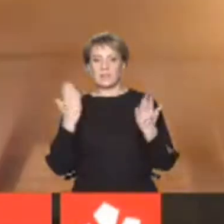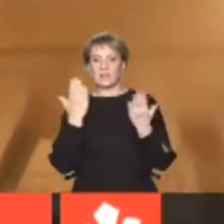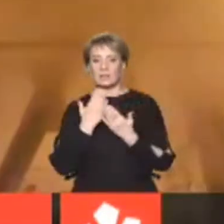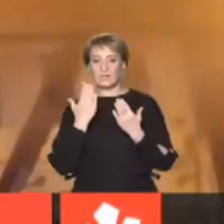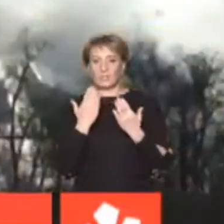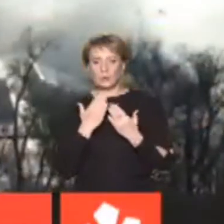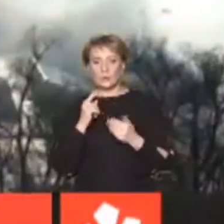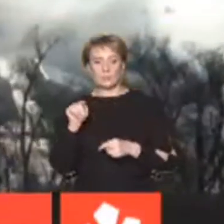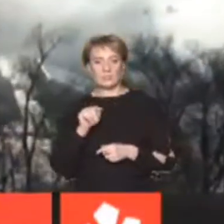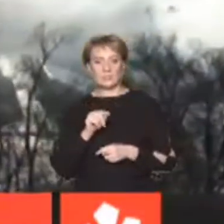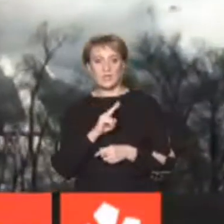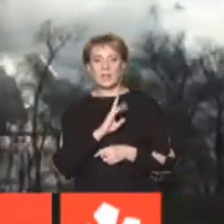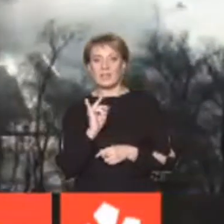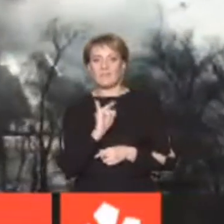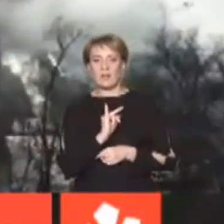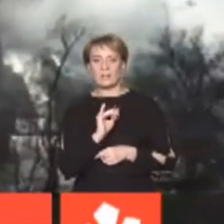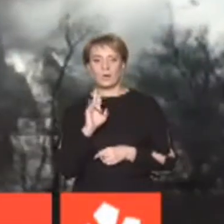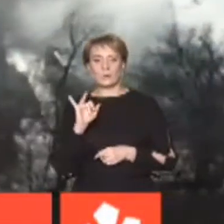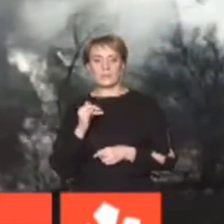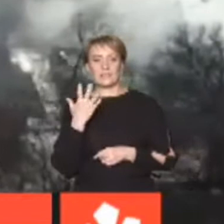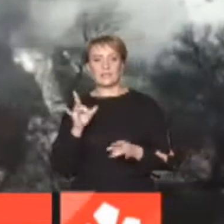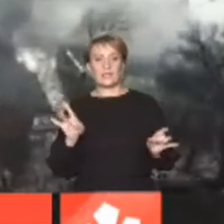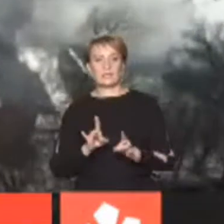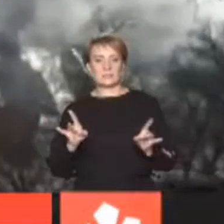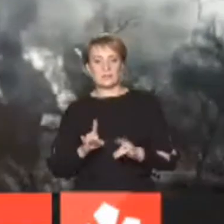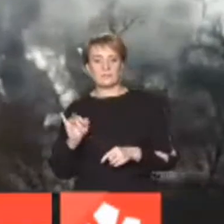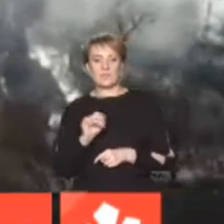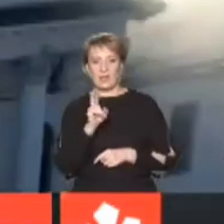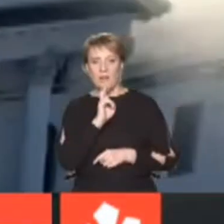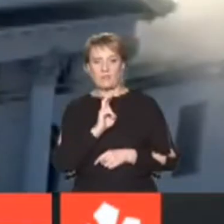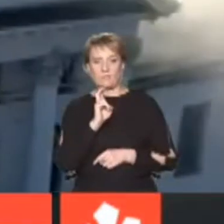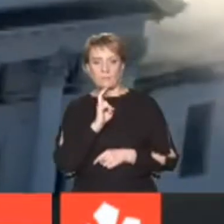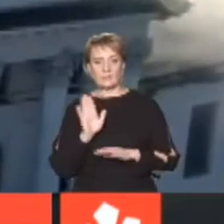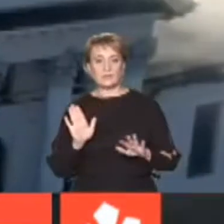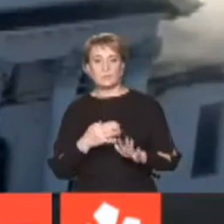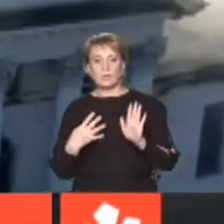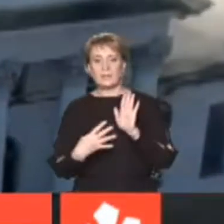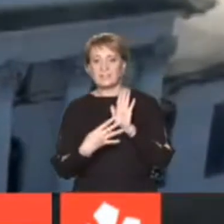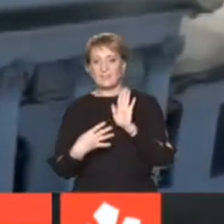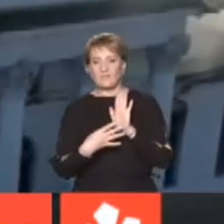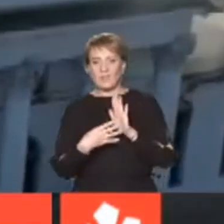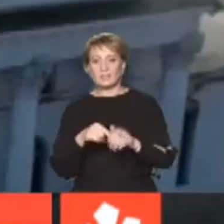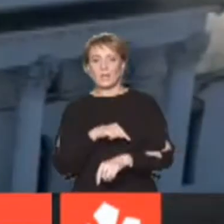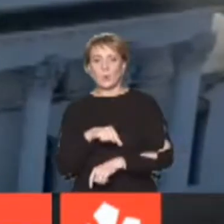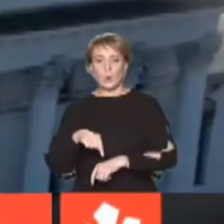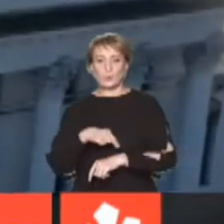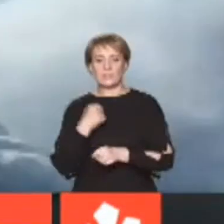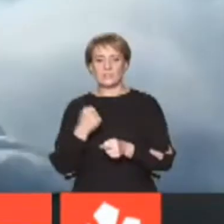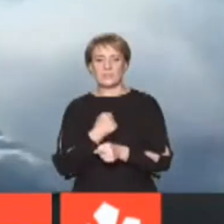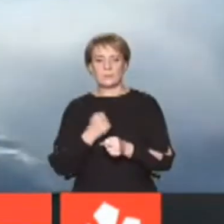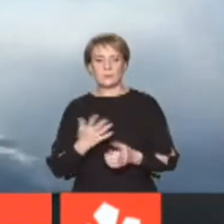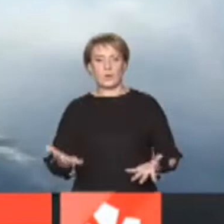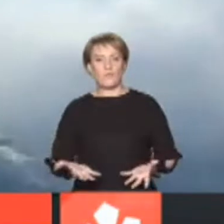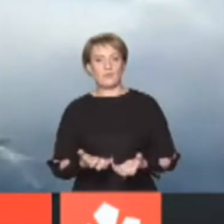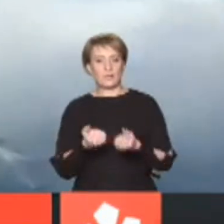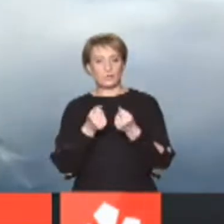кінотеатр імені Івана Котляревського та кілька ресторанів і кафе. Лише після 9 годин роботи рятувальникам